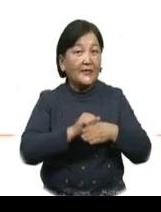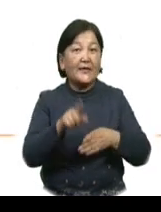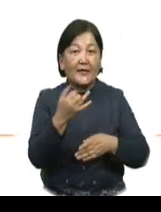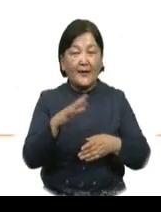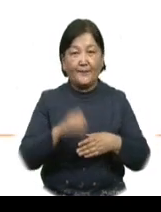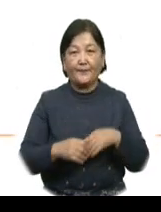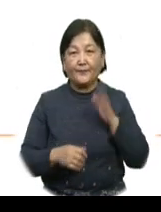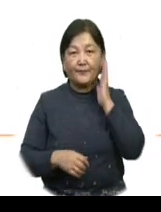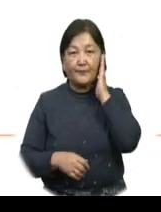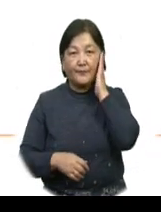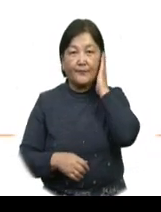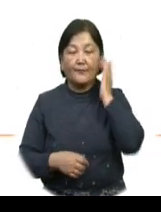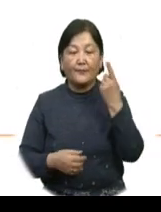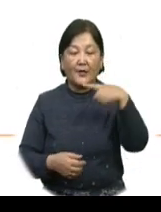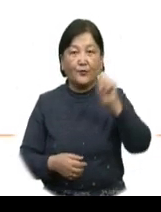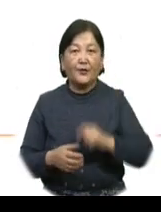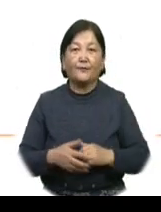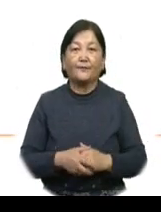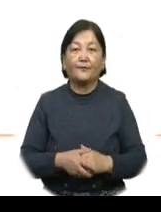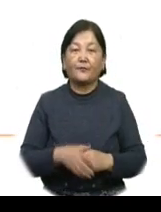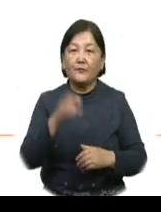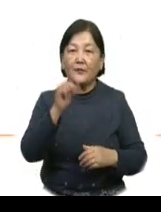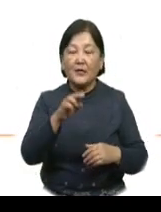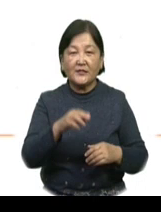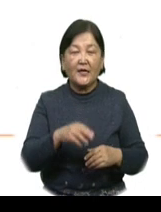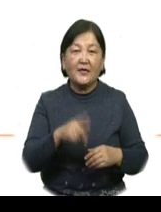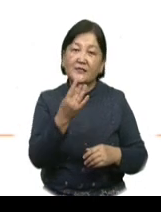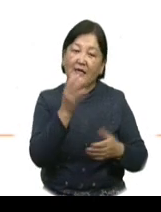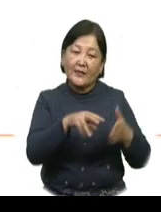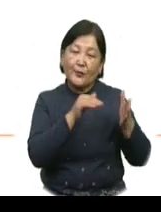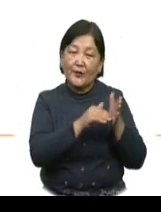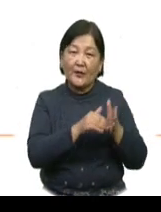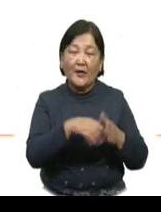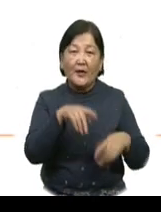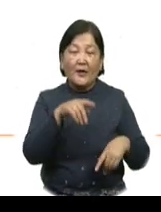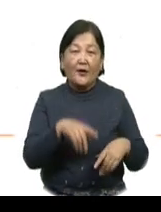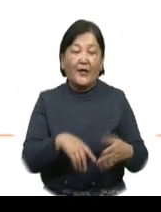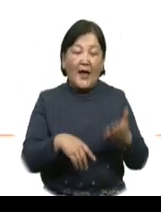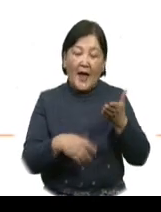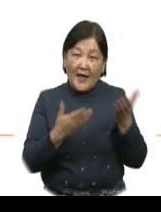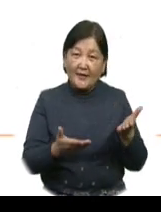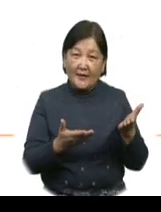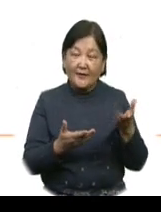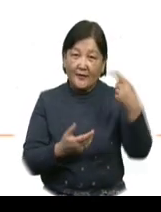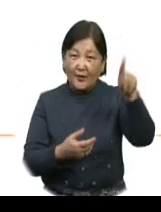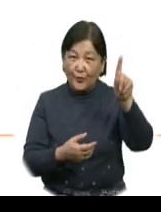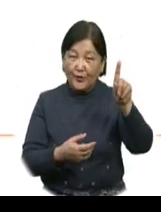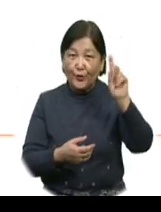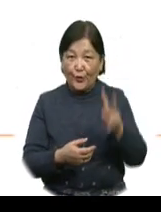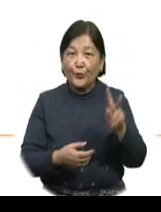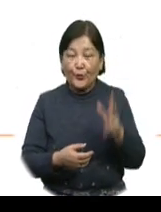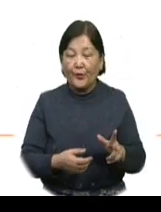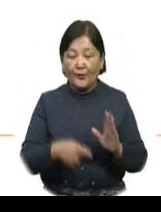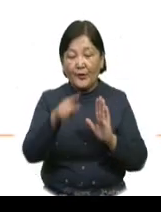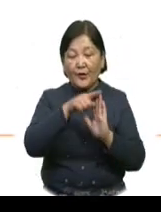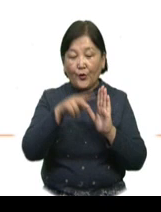хүмүүдээ. За нэгдүгээрт нь саяны бичдүүлсэн зарлуудыг хэр чухлаар нь одоо эрэмбэлж дугаарлана